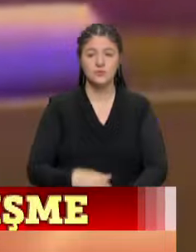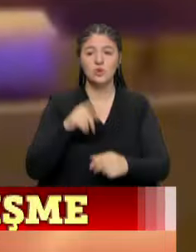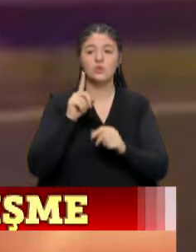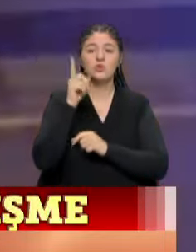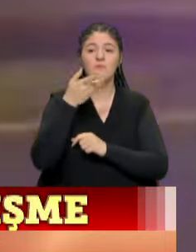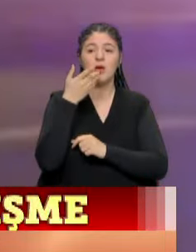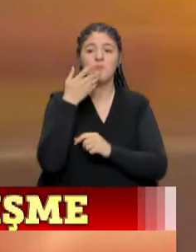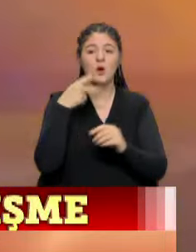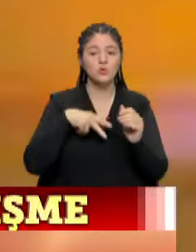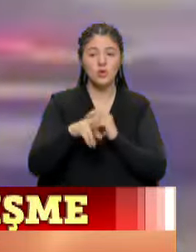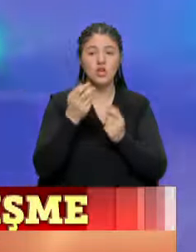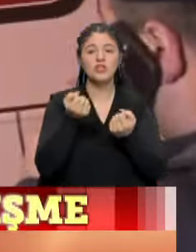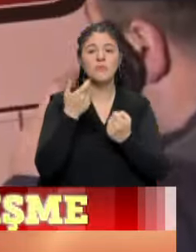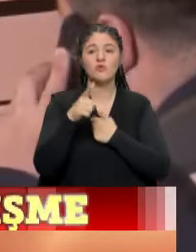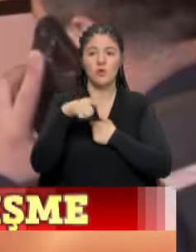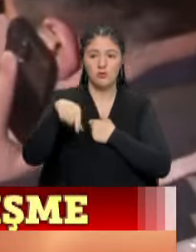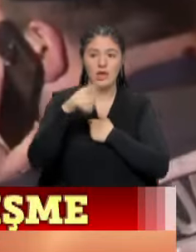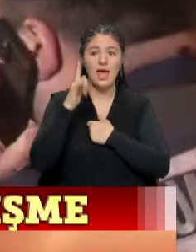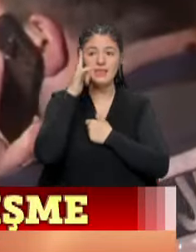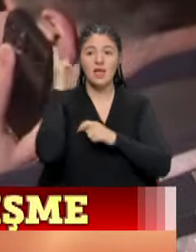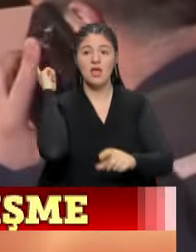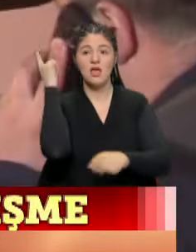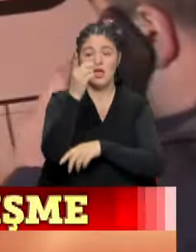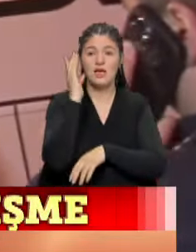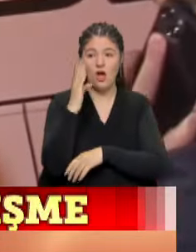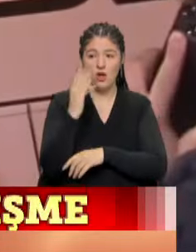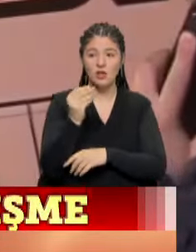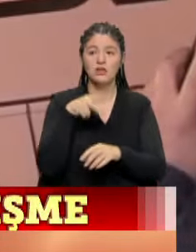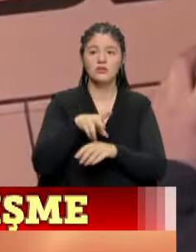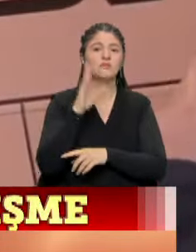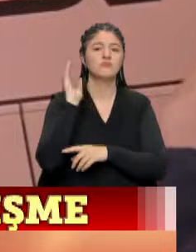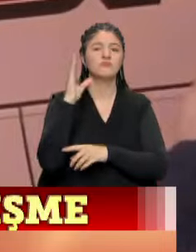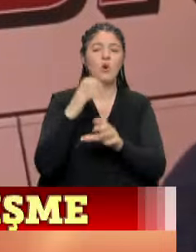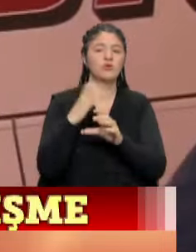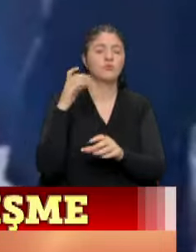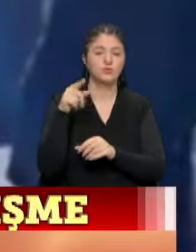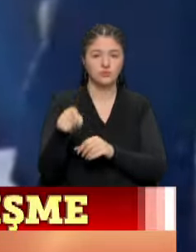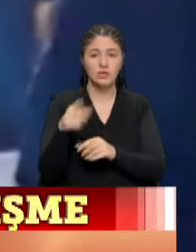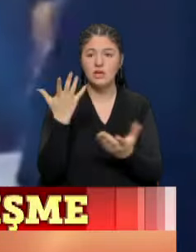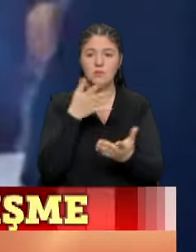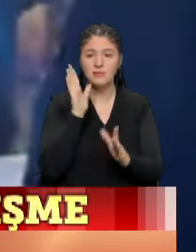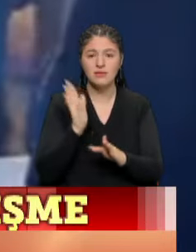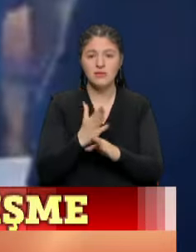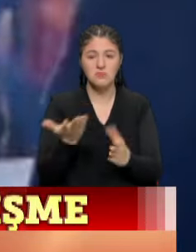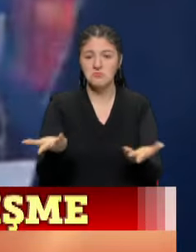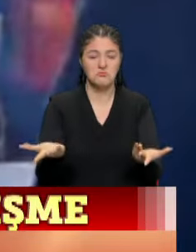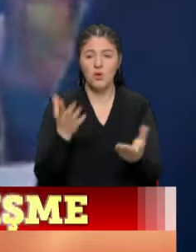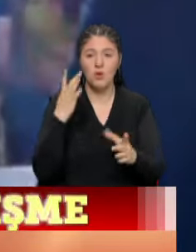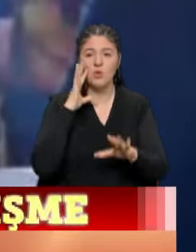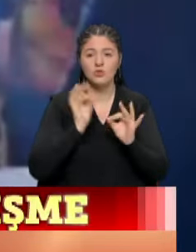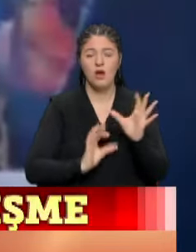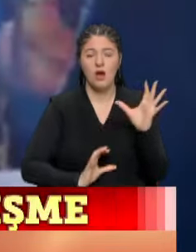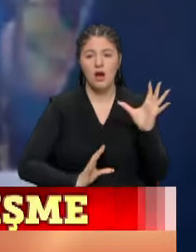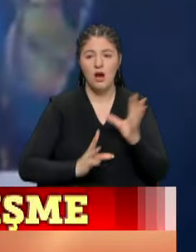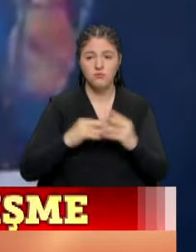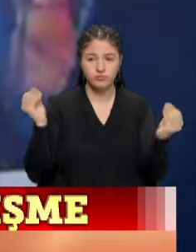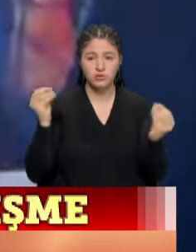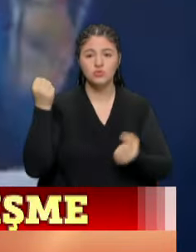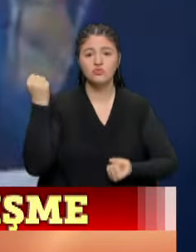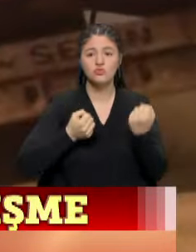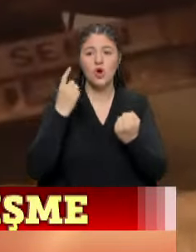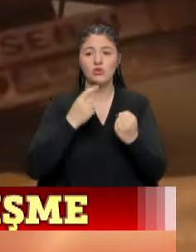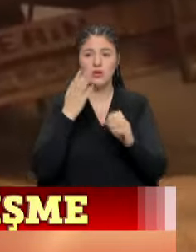Kuzey Marmara Otoyolu Çekmeköy mevkiinde Edirne istikametinde seyir halindeydi yolcu otobüsü. Henüz bilinmeyen bir sebeple kontrolden çıktı.